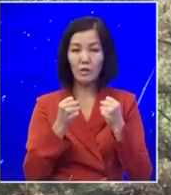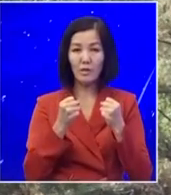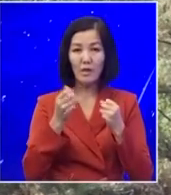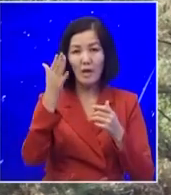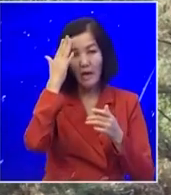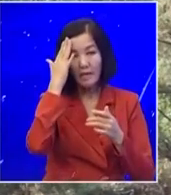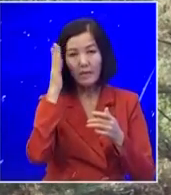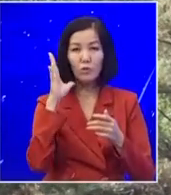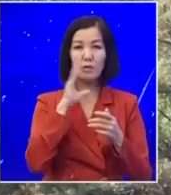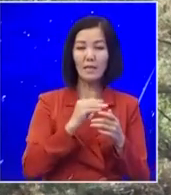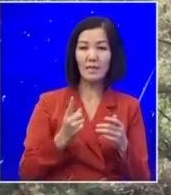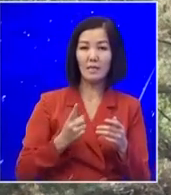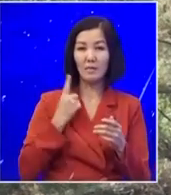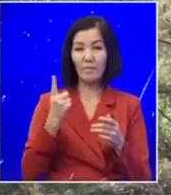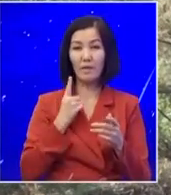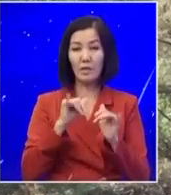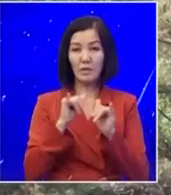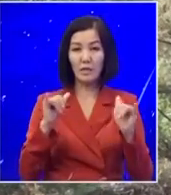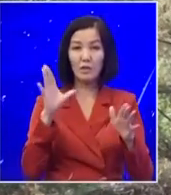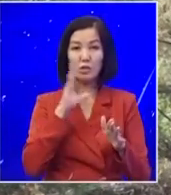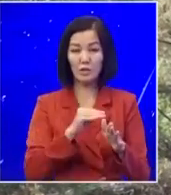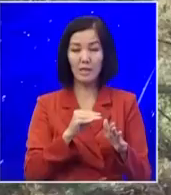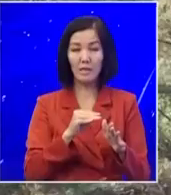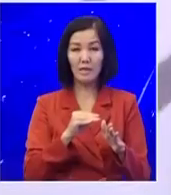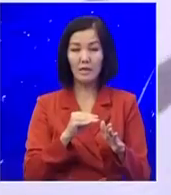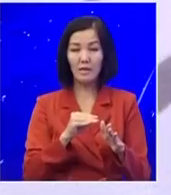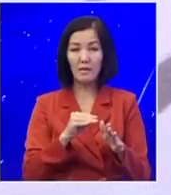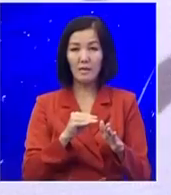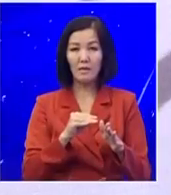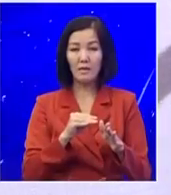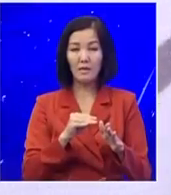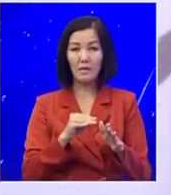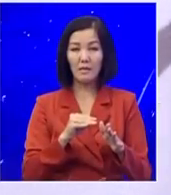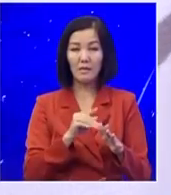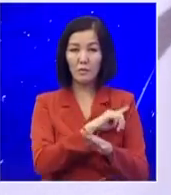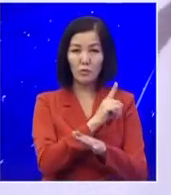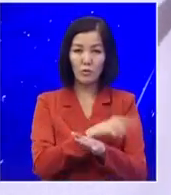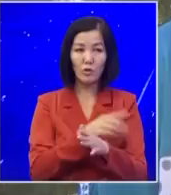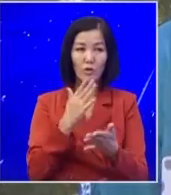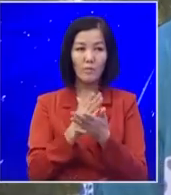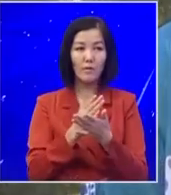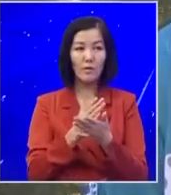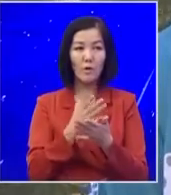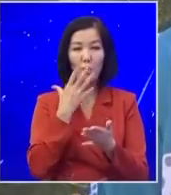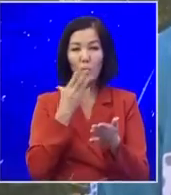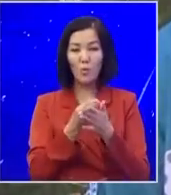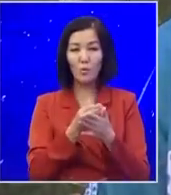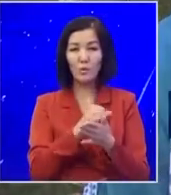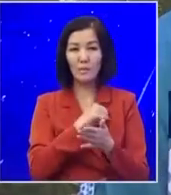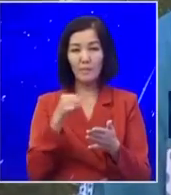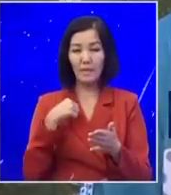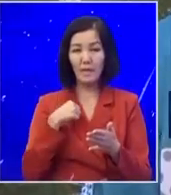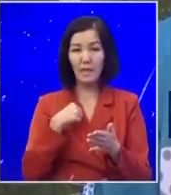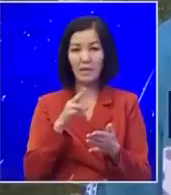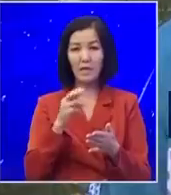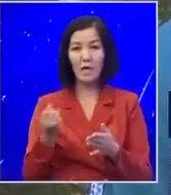тәсілдері бар, соны әр приемдарын тәсілдерін қайталауымыз жатыр. Істейтін өзімнің қаруының приемім жамбас,